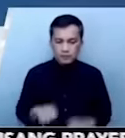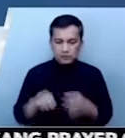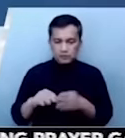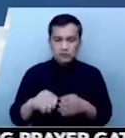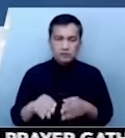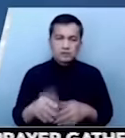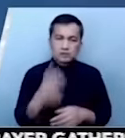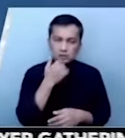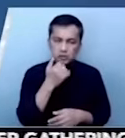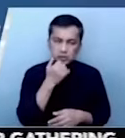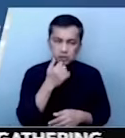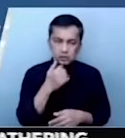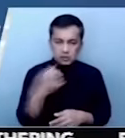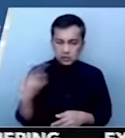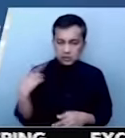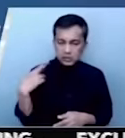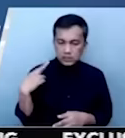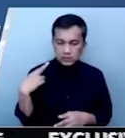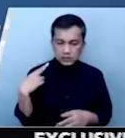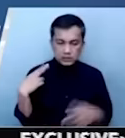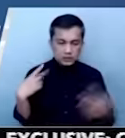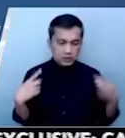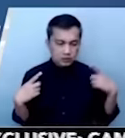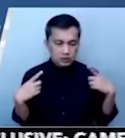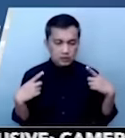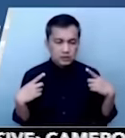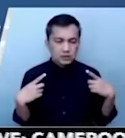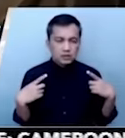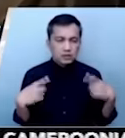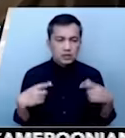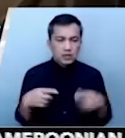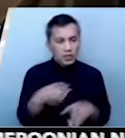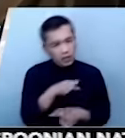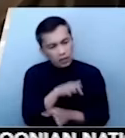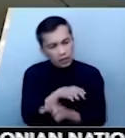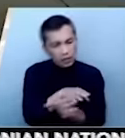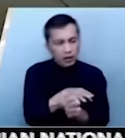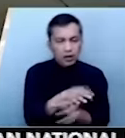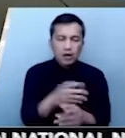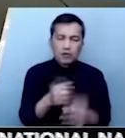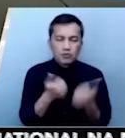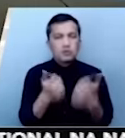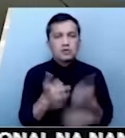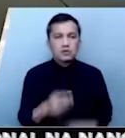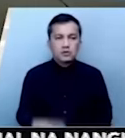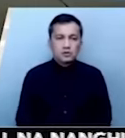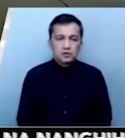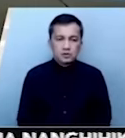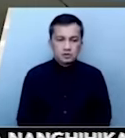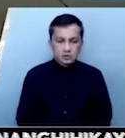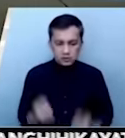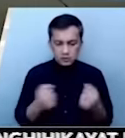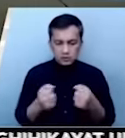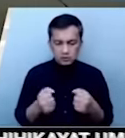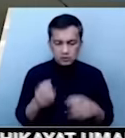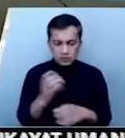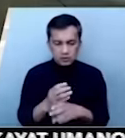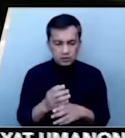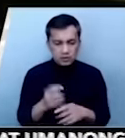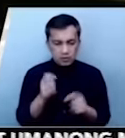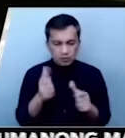Nasa kanan siya, nasa kaliwa yung taxi. Ano, makikita, andun ako sa gitna. Ang driver ng kotse nagulat daw na may sumulpot na